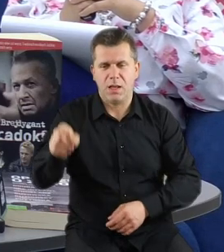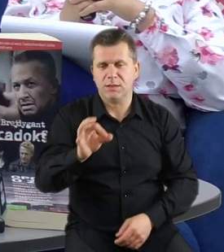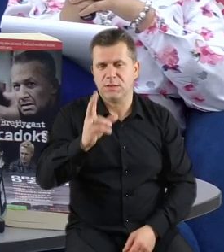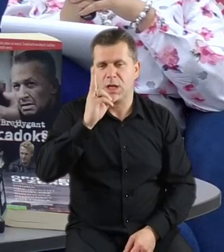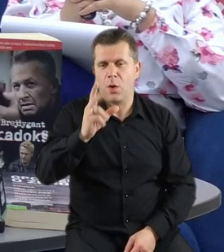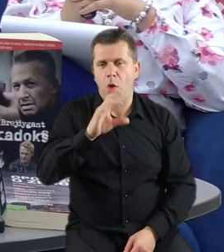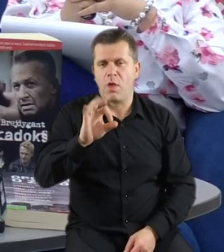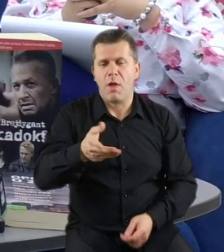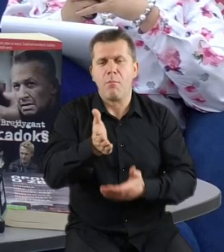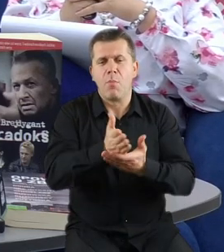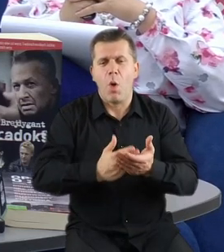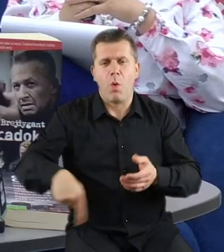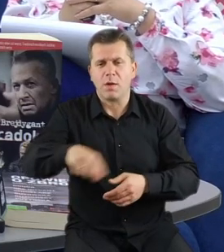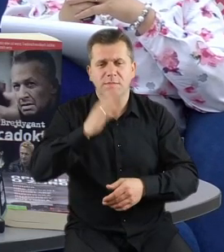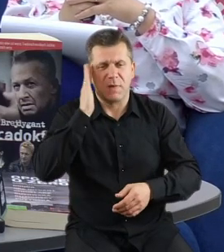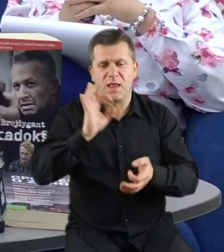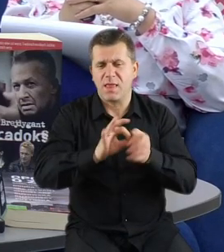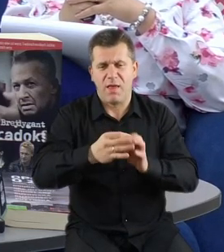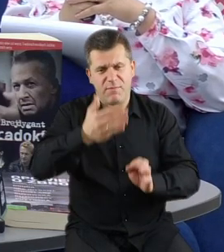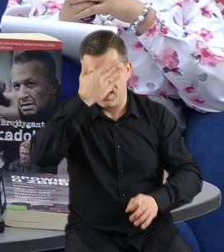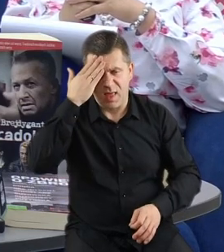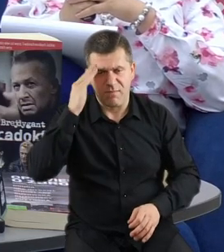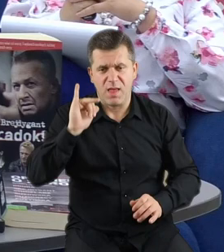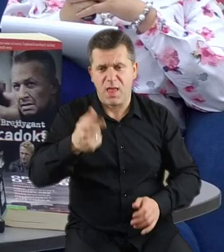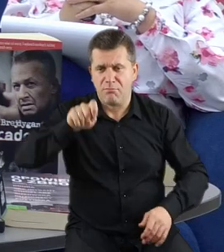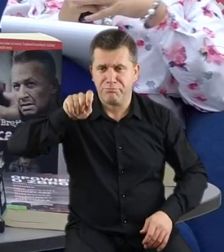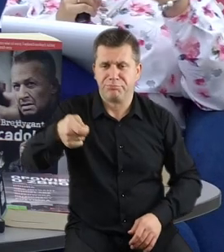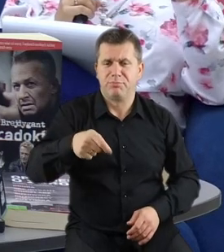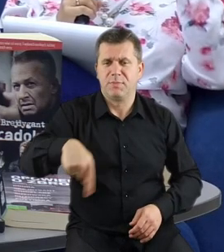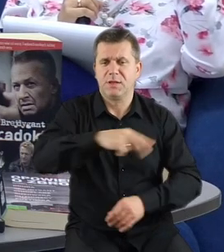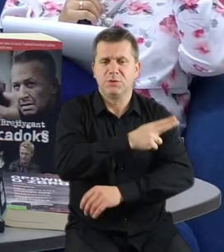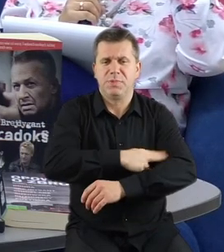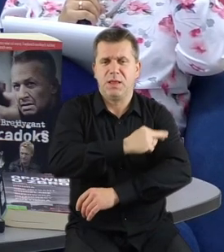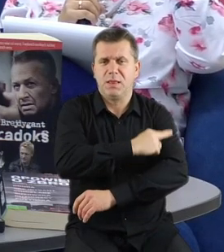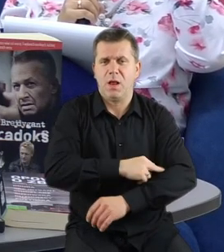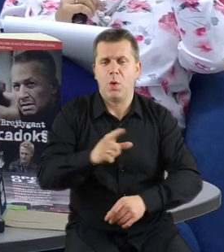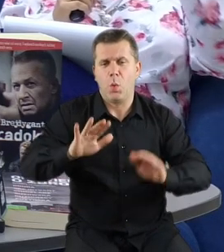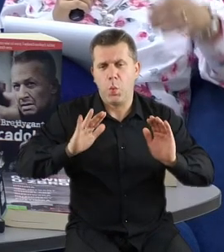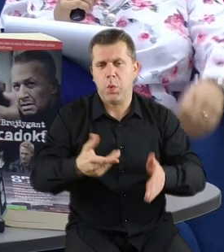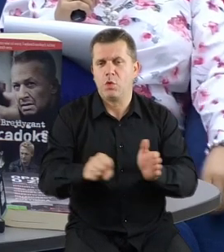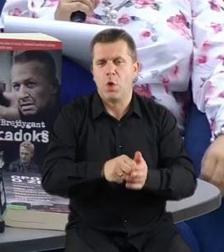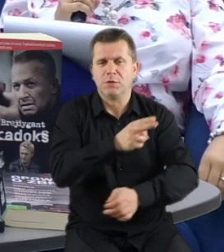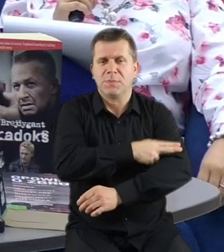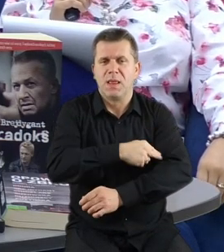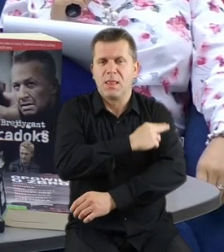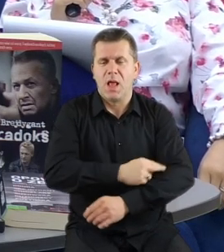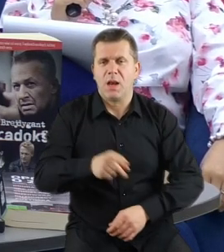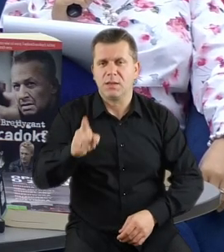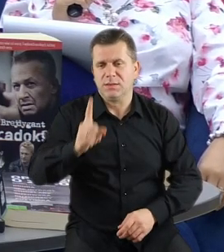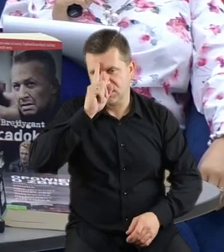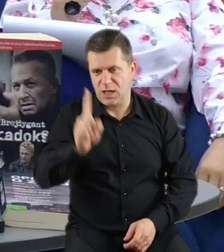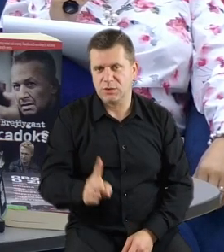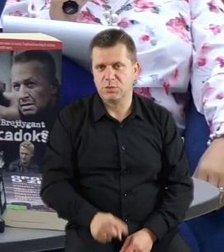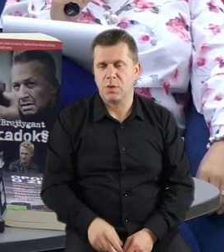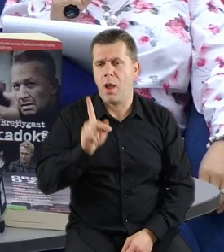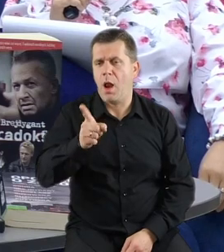szpital. Mhm. Myślę, że połowa mieszkańców może nie wiedzieć, jak ma w ogóle jakie znaczy powiedziałaby, że po prostu, że do szpitala, tak? Tak, do szpitala